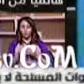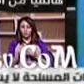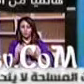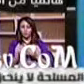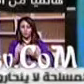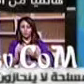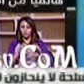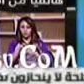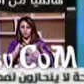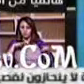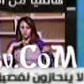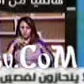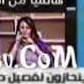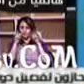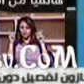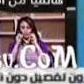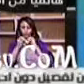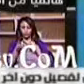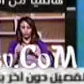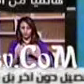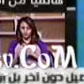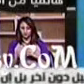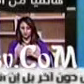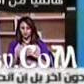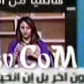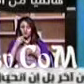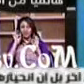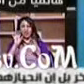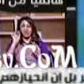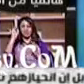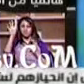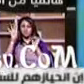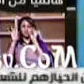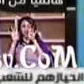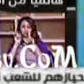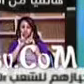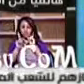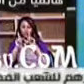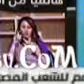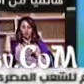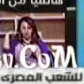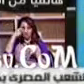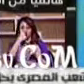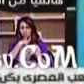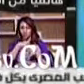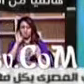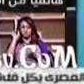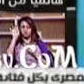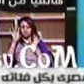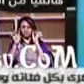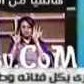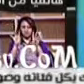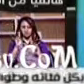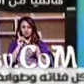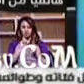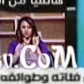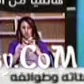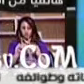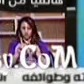بتقوله ابرز الجمل اللي تم تربطها ارحل ارحل وحتى يعني هما بعض